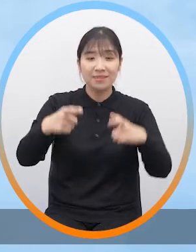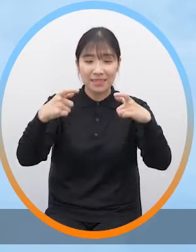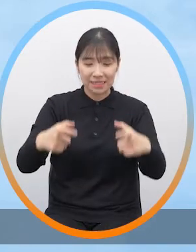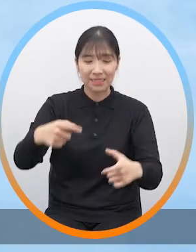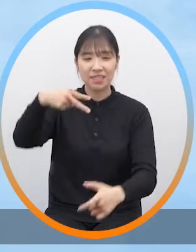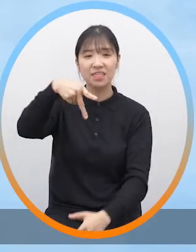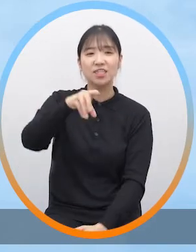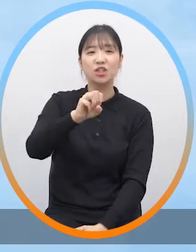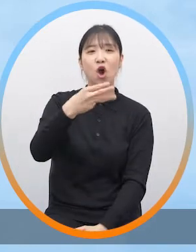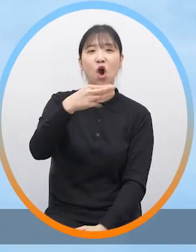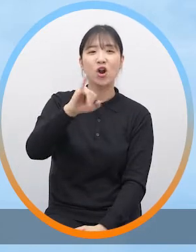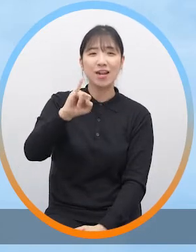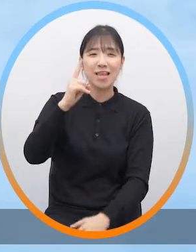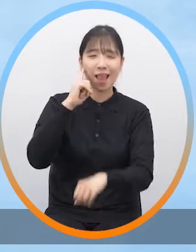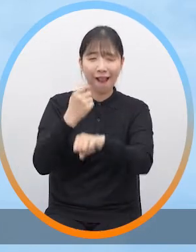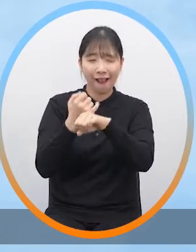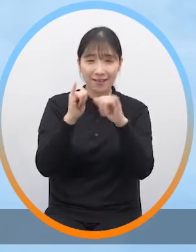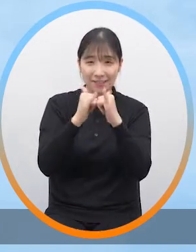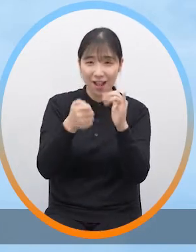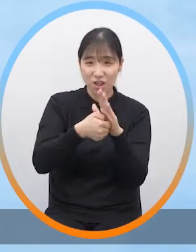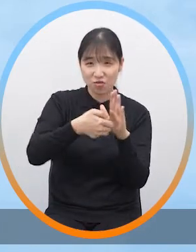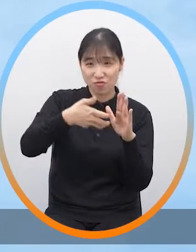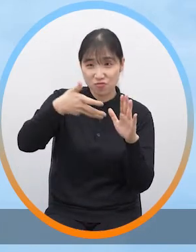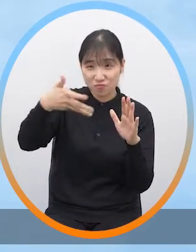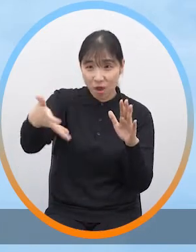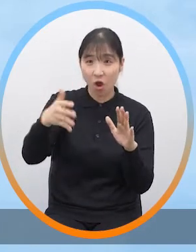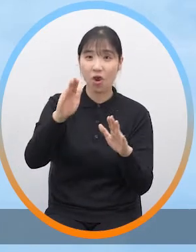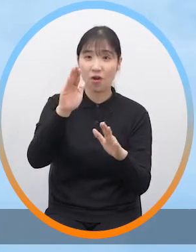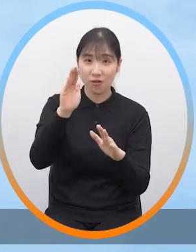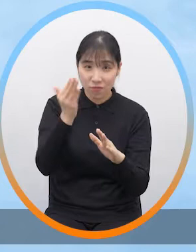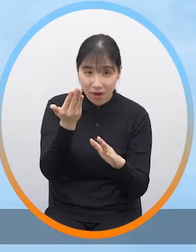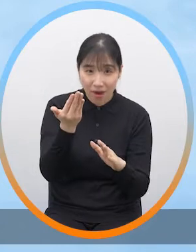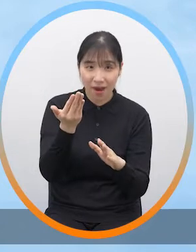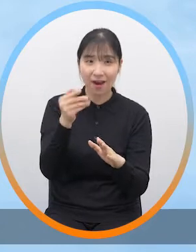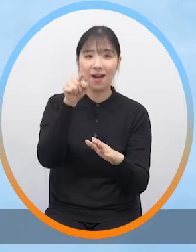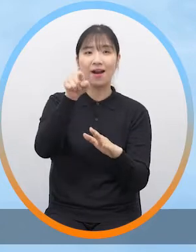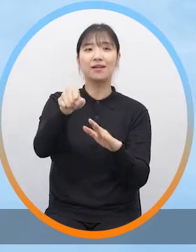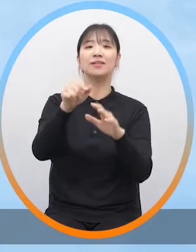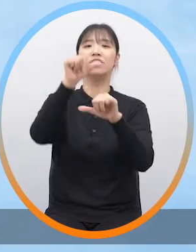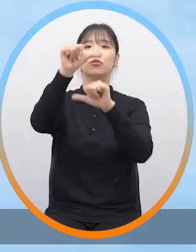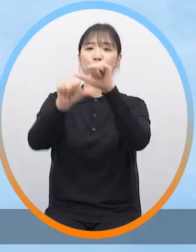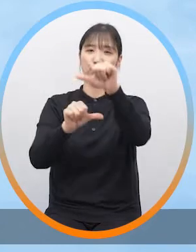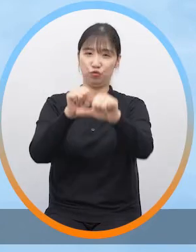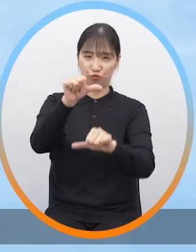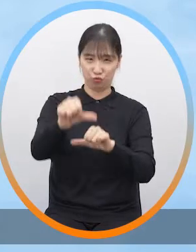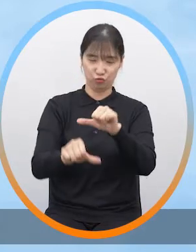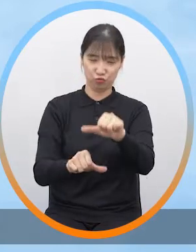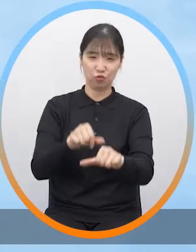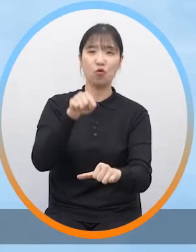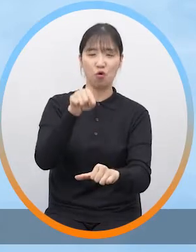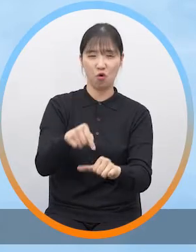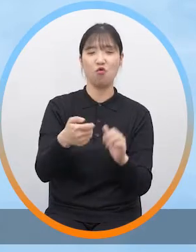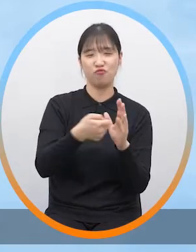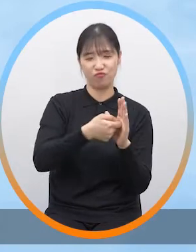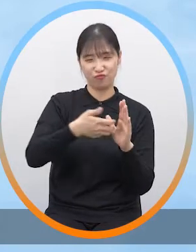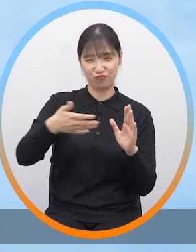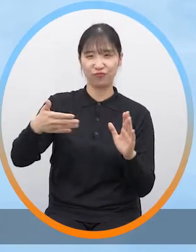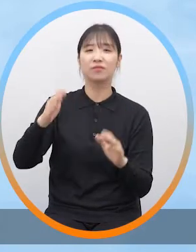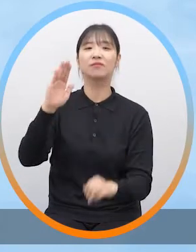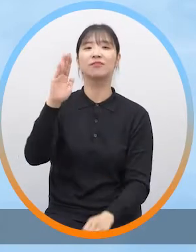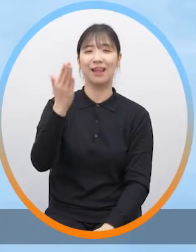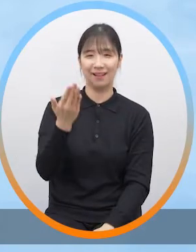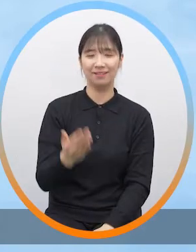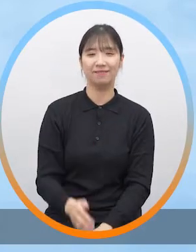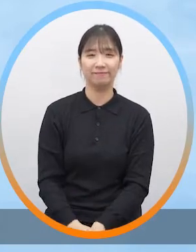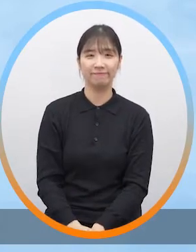지역에서 성리학자로 유명한 사람이 등장하게 되면 그 사람의 후손과 그 집안은 명문가가 되는